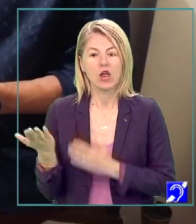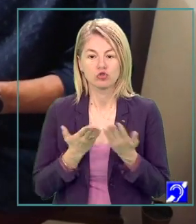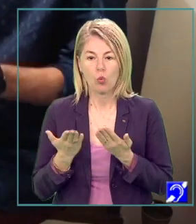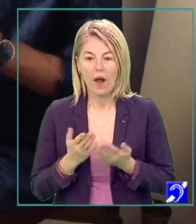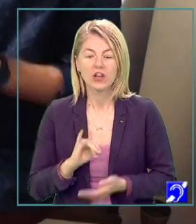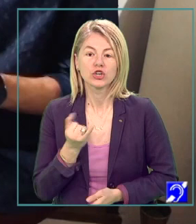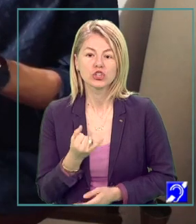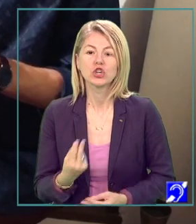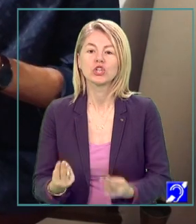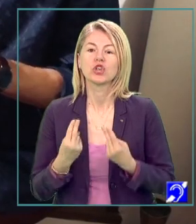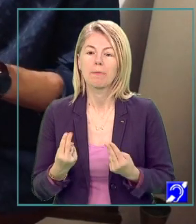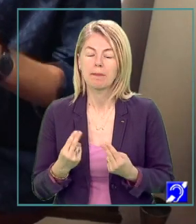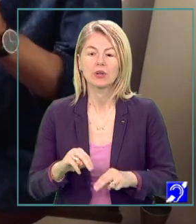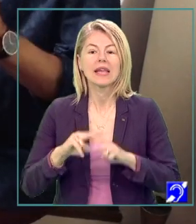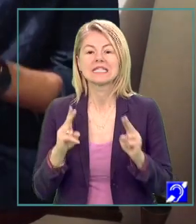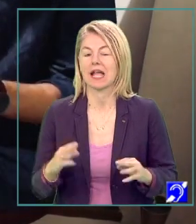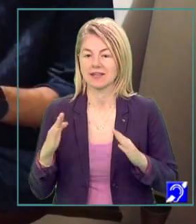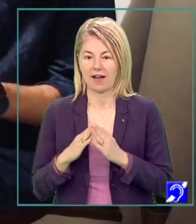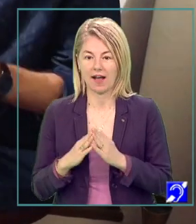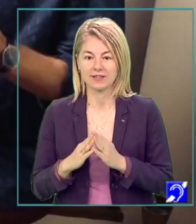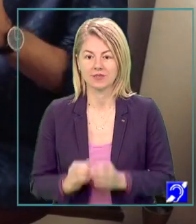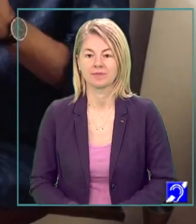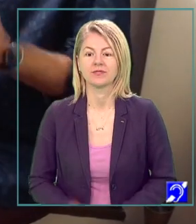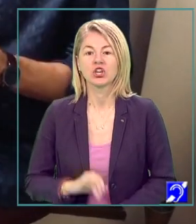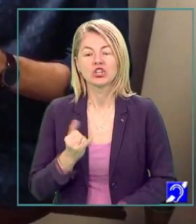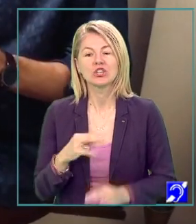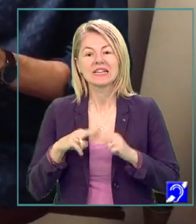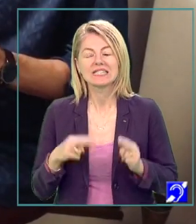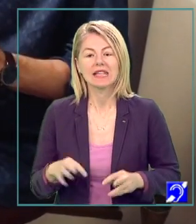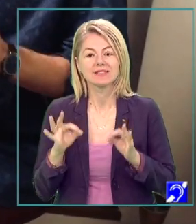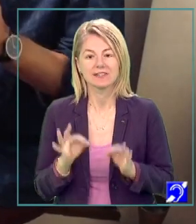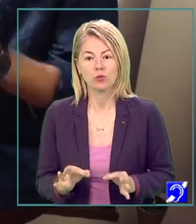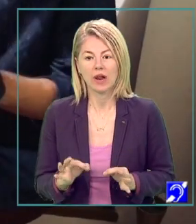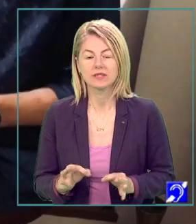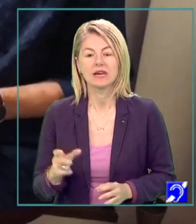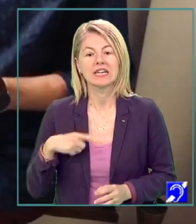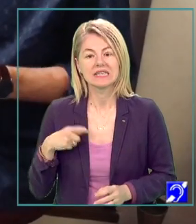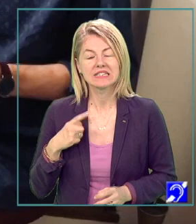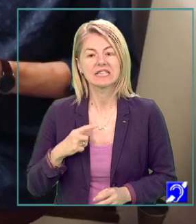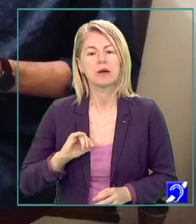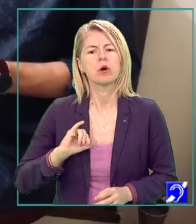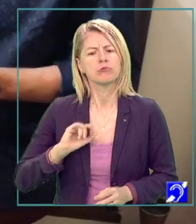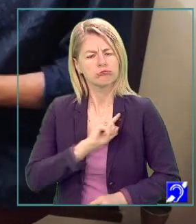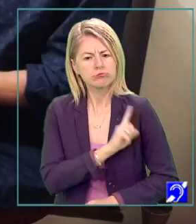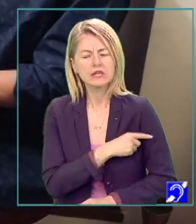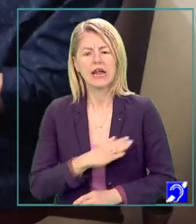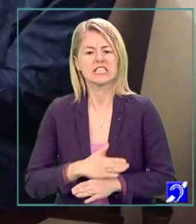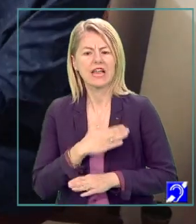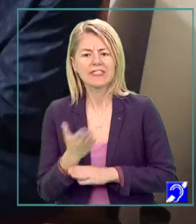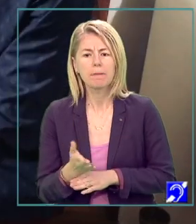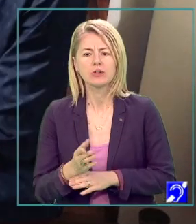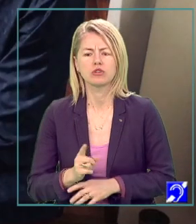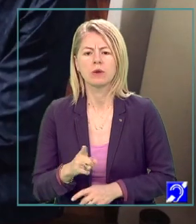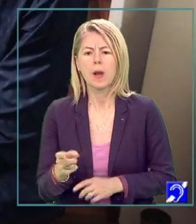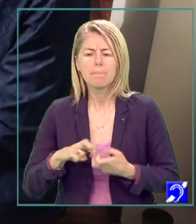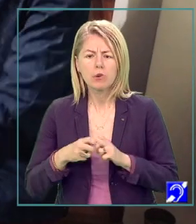și cel mai important lucru, stați acasă și stați în siguranță, suntem în stare, depășim urgența, acestea sunt